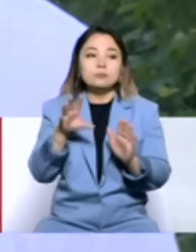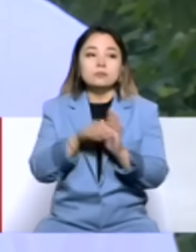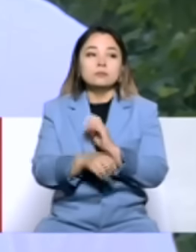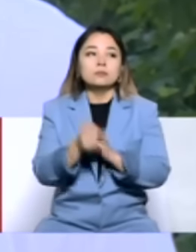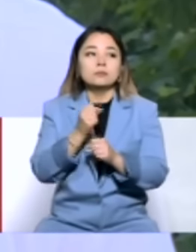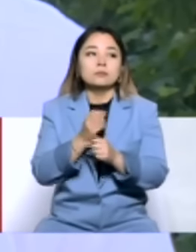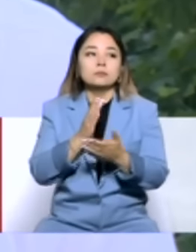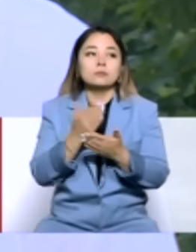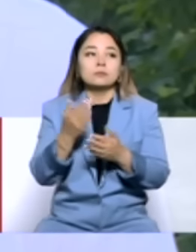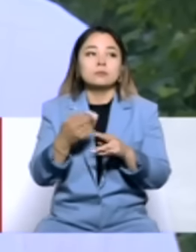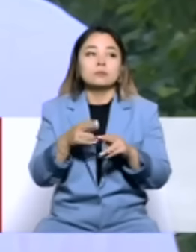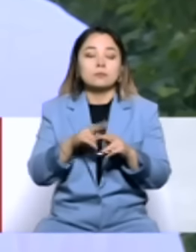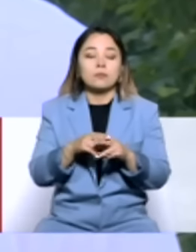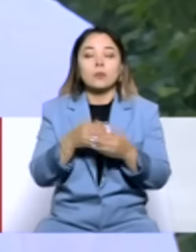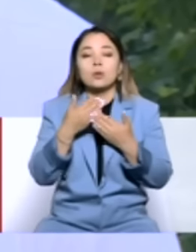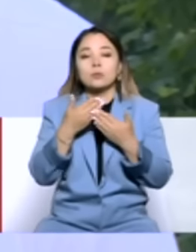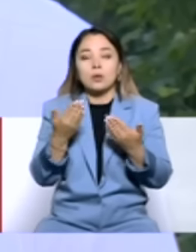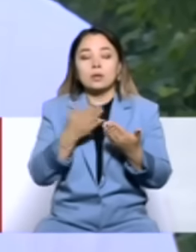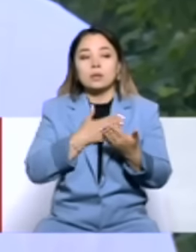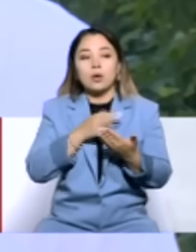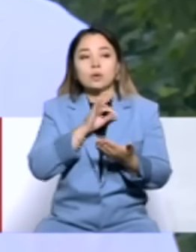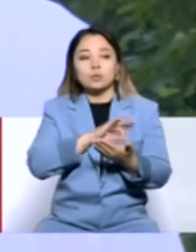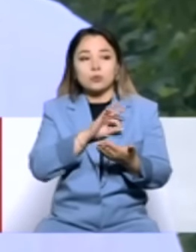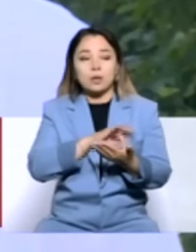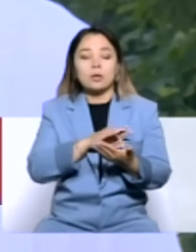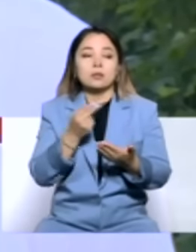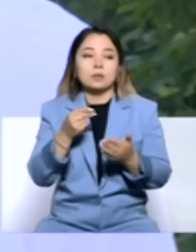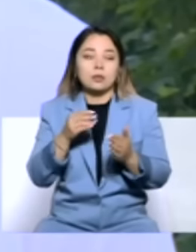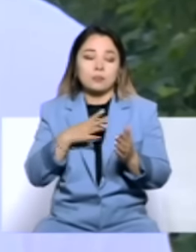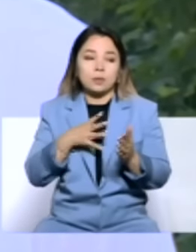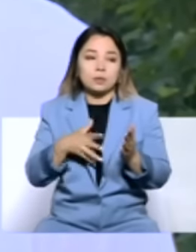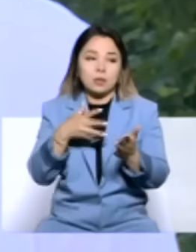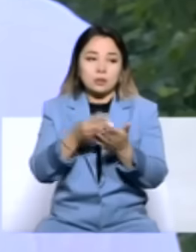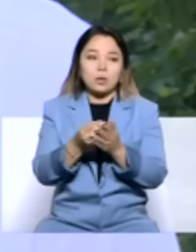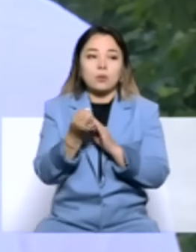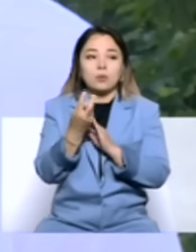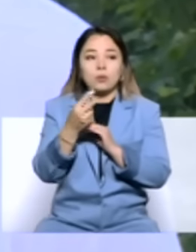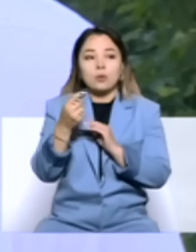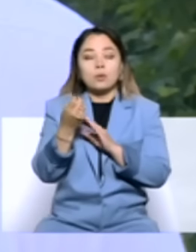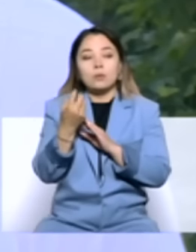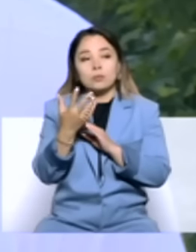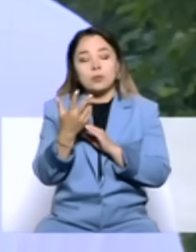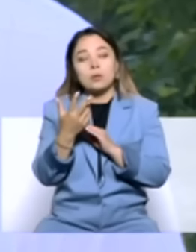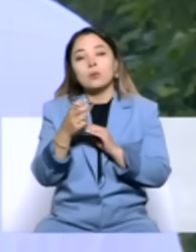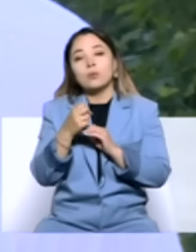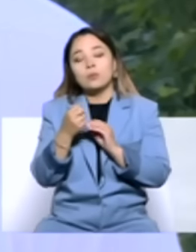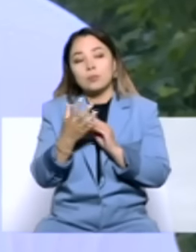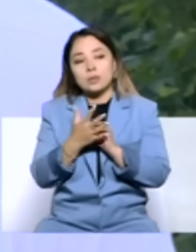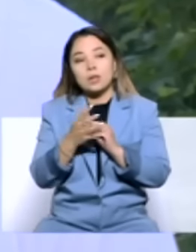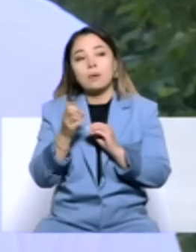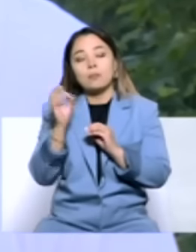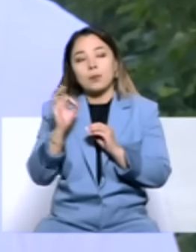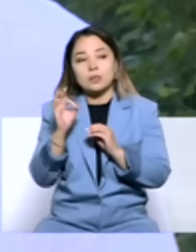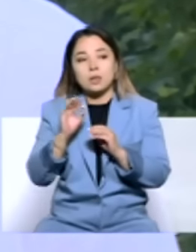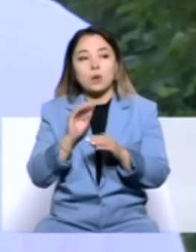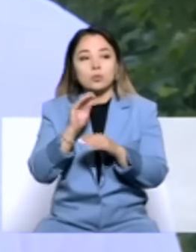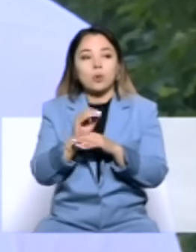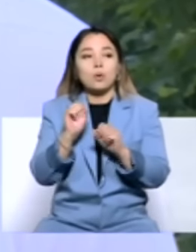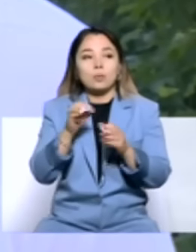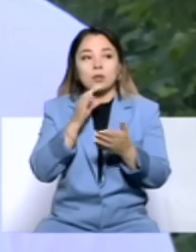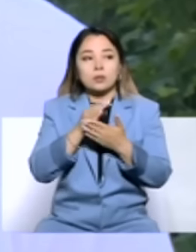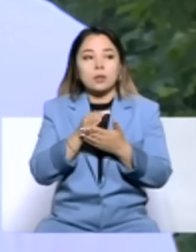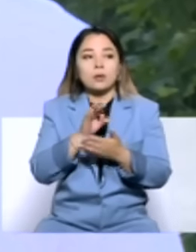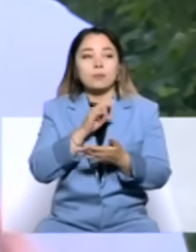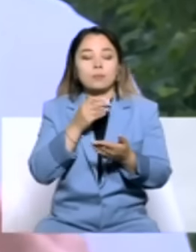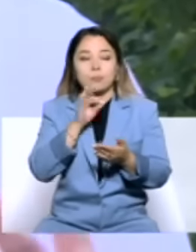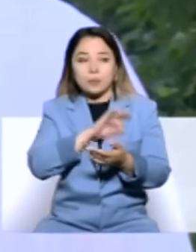болса, яғни сол ең соңғы тұтынушы біздің қалтамыздан шығатын шығын 12-15%-ға дейін қымбаттауы әбден мүмкін. Яны бұл соң тұтынушыға